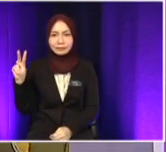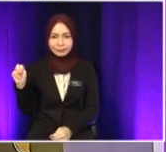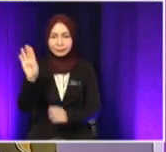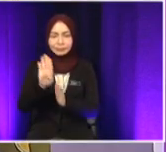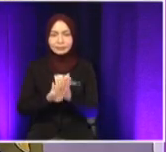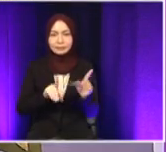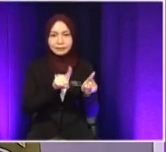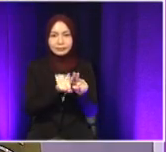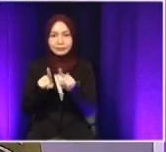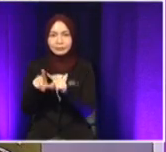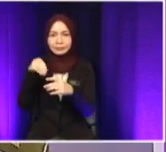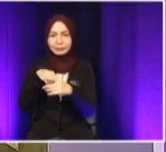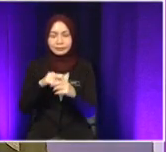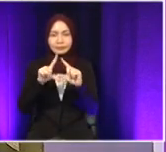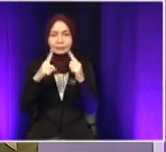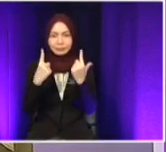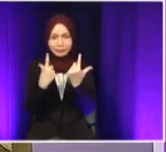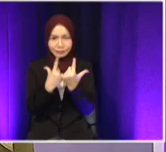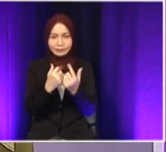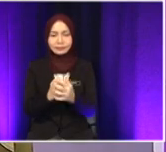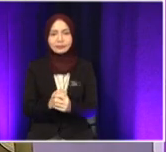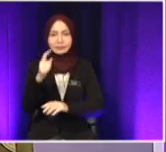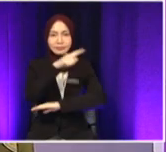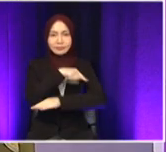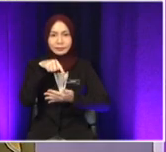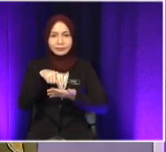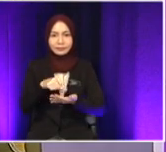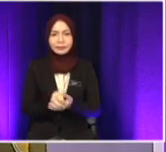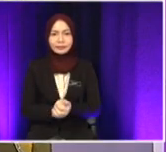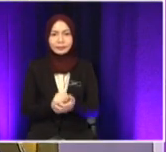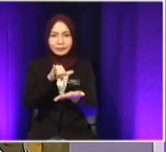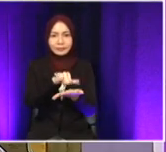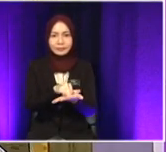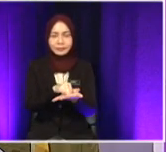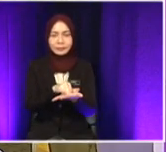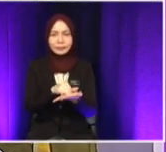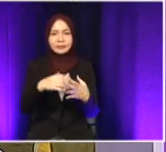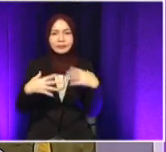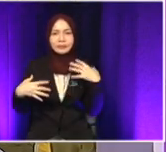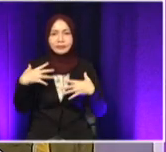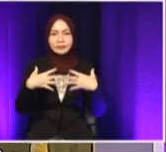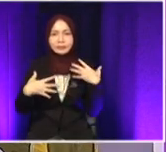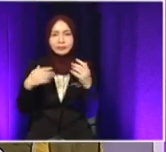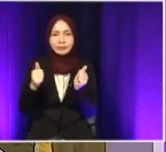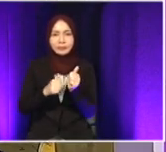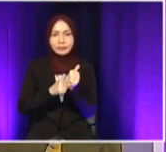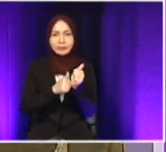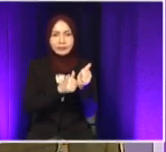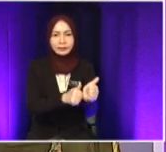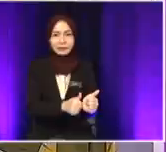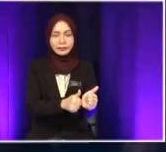kelas tasawuf kita yaitu hiburan menurut Islam Jadi